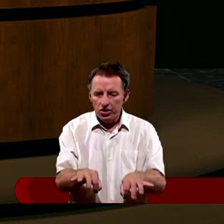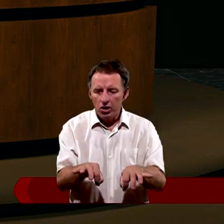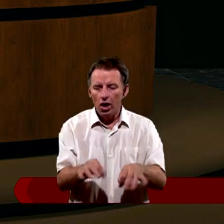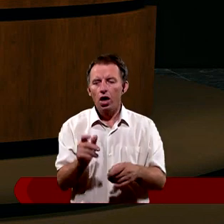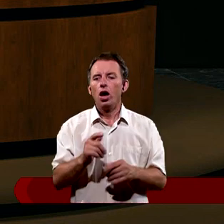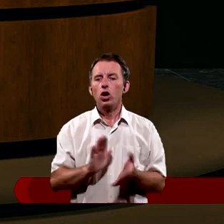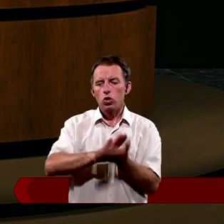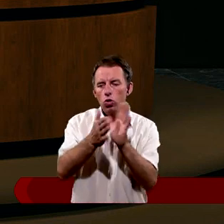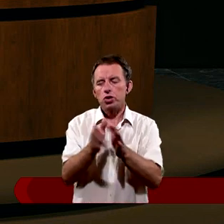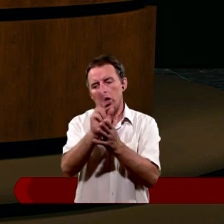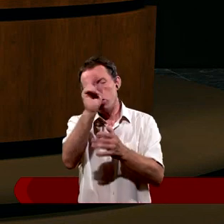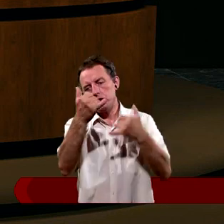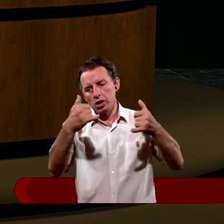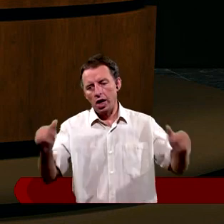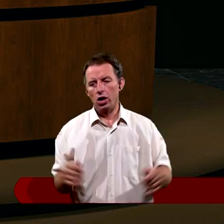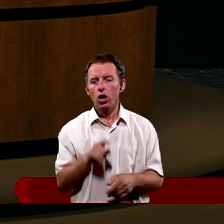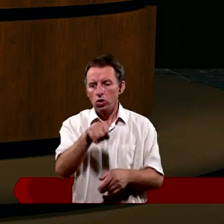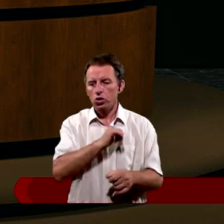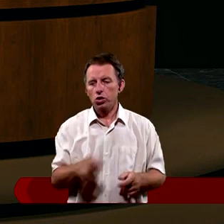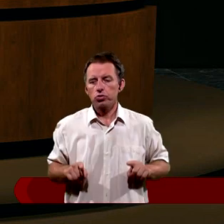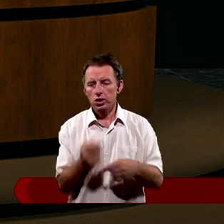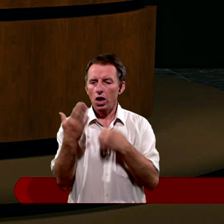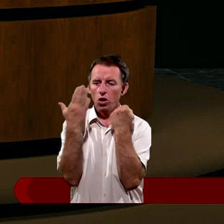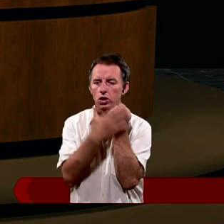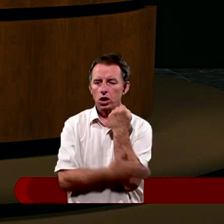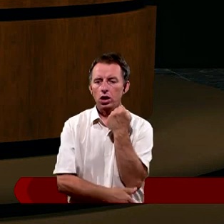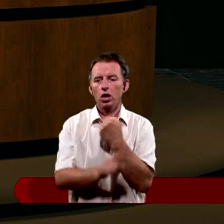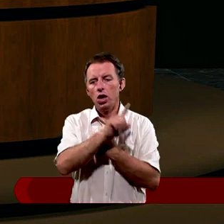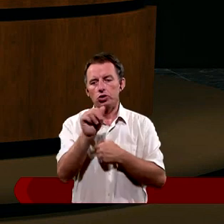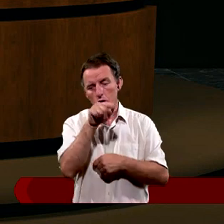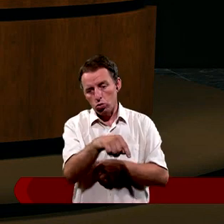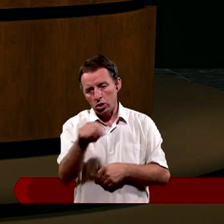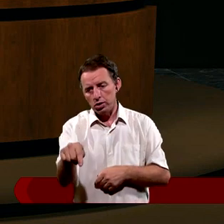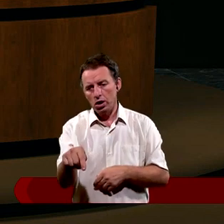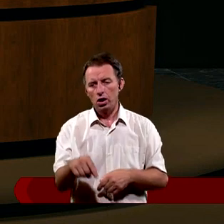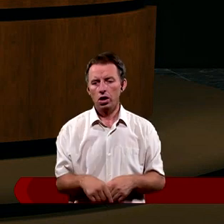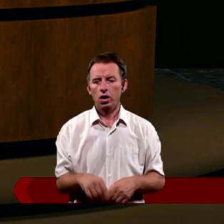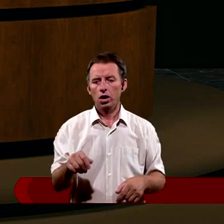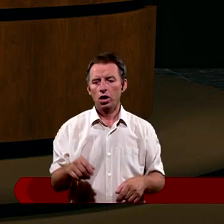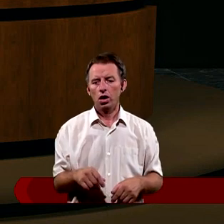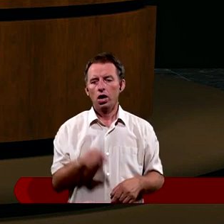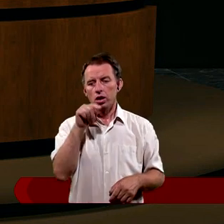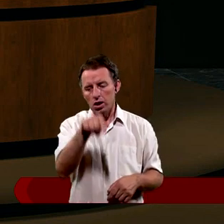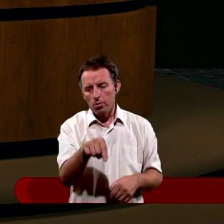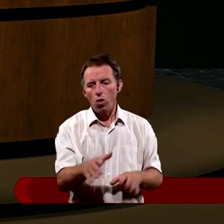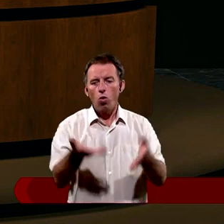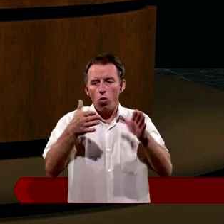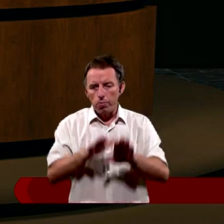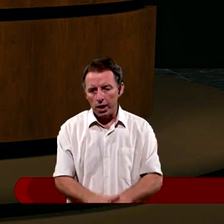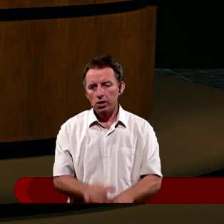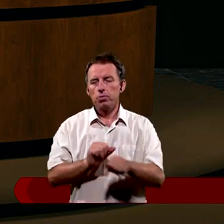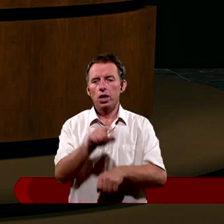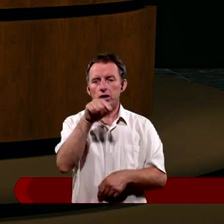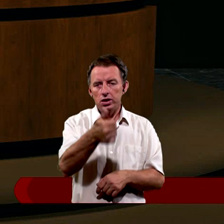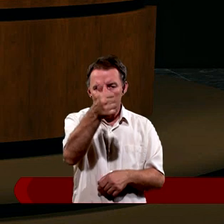na kogoś innego. I co się dzieje ostatecznie? Że tutaj skutkiem tego upadku jest to,